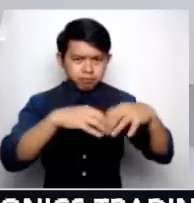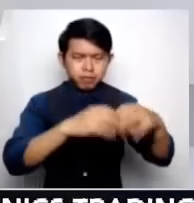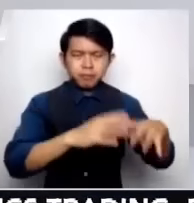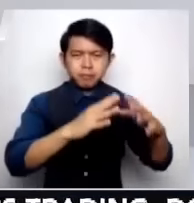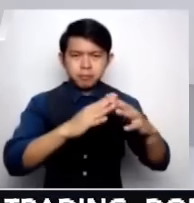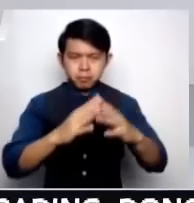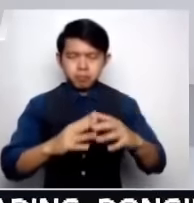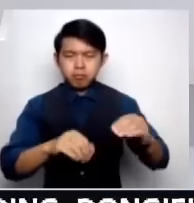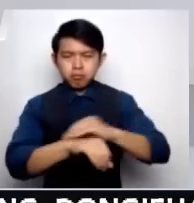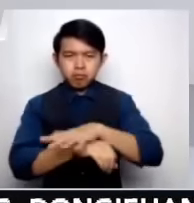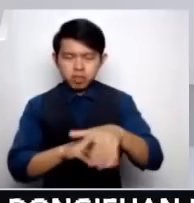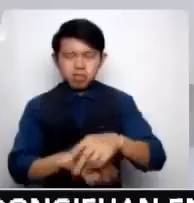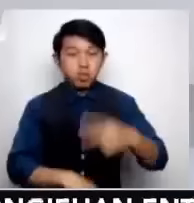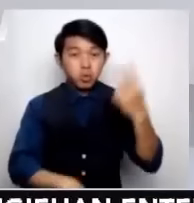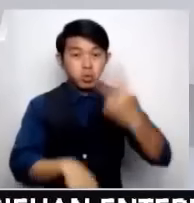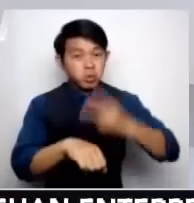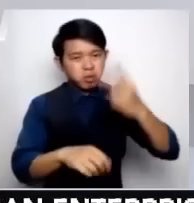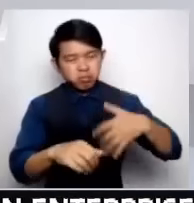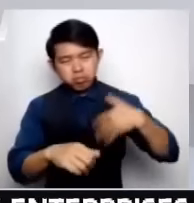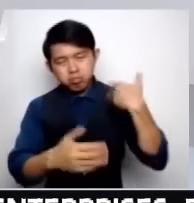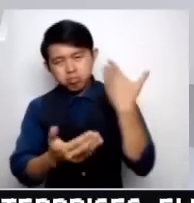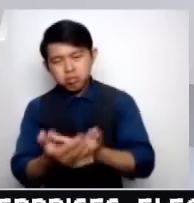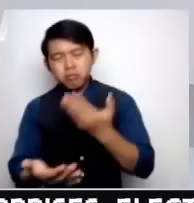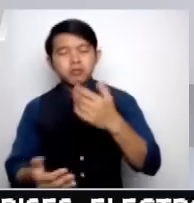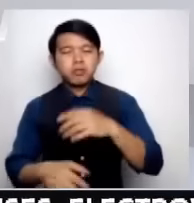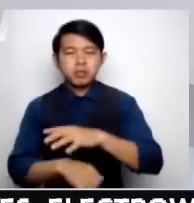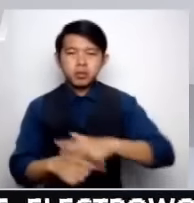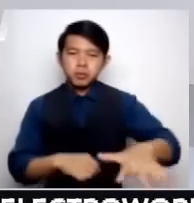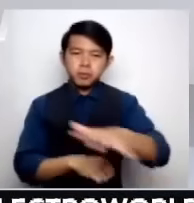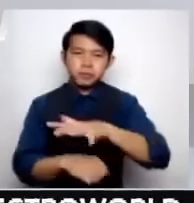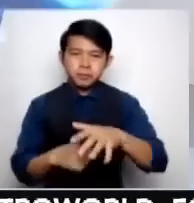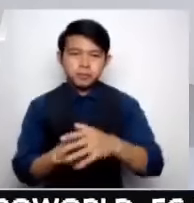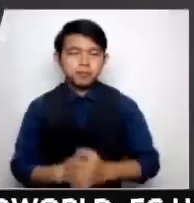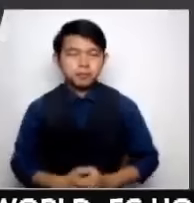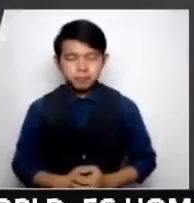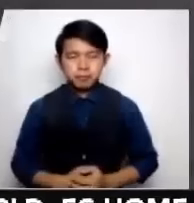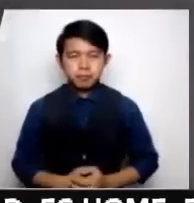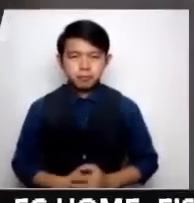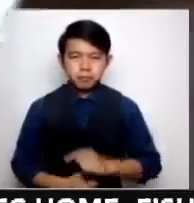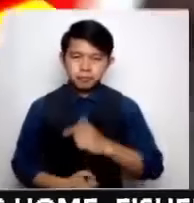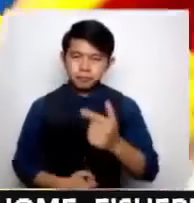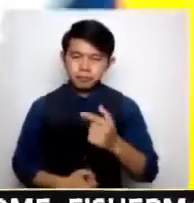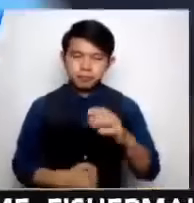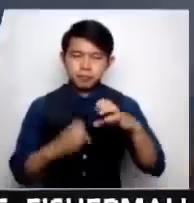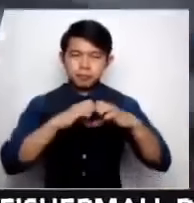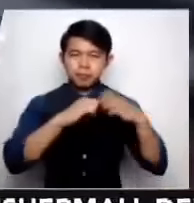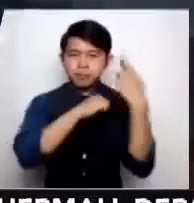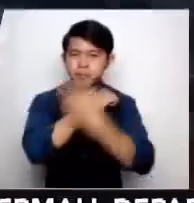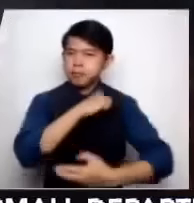karating probinsya. May report si Jasmine Gabriel Galban ng GMA Regional TV.